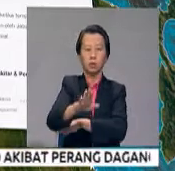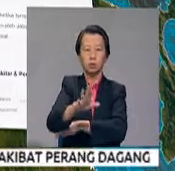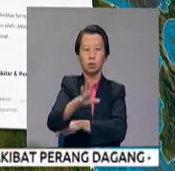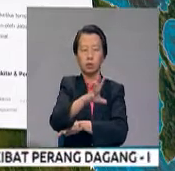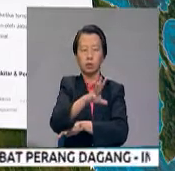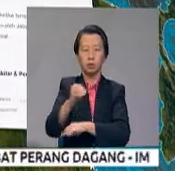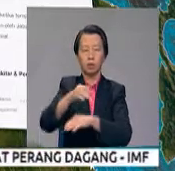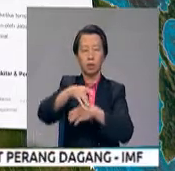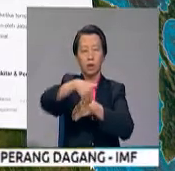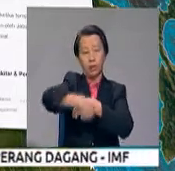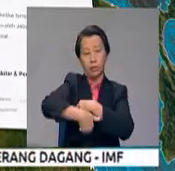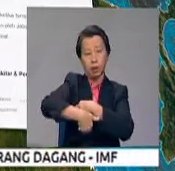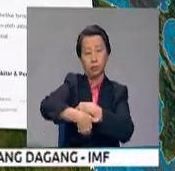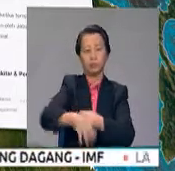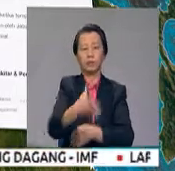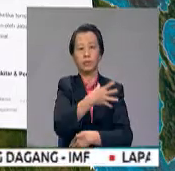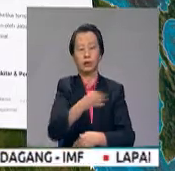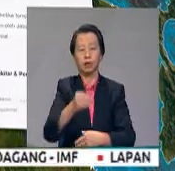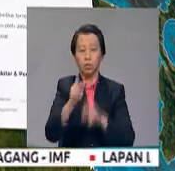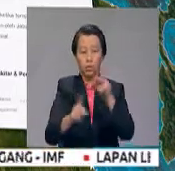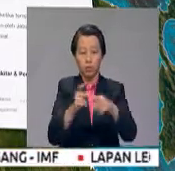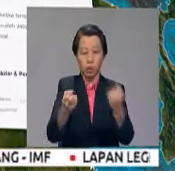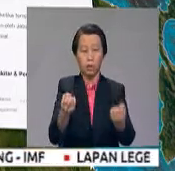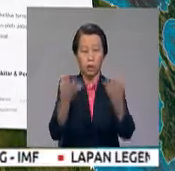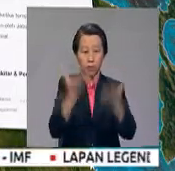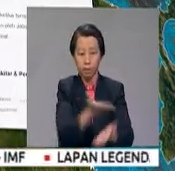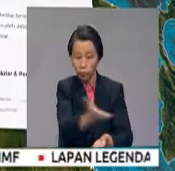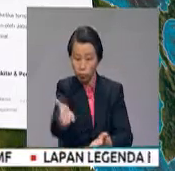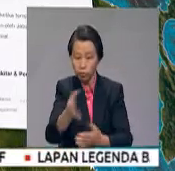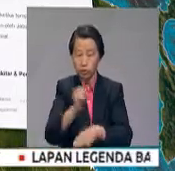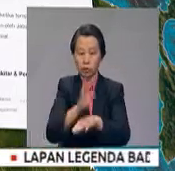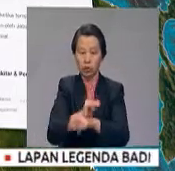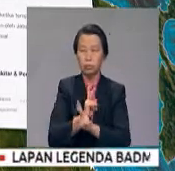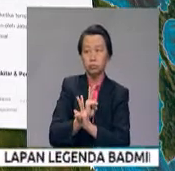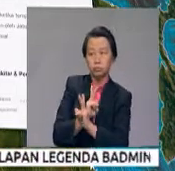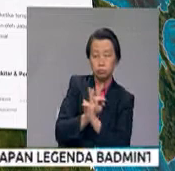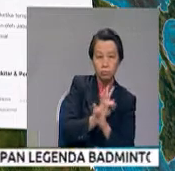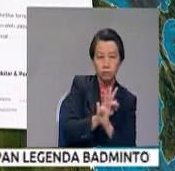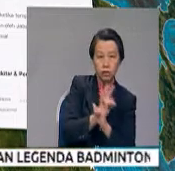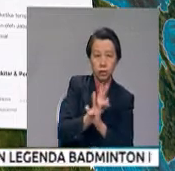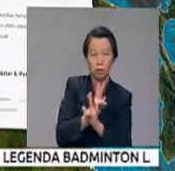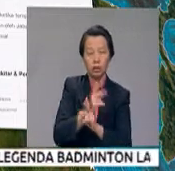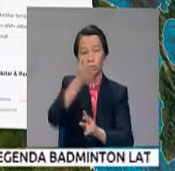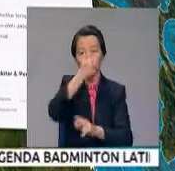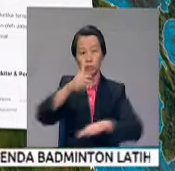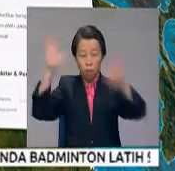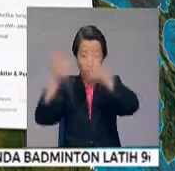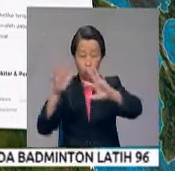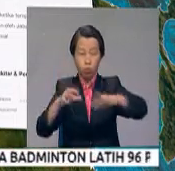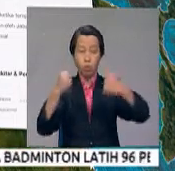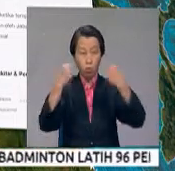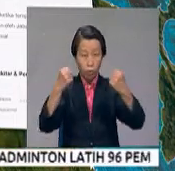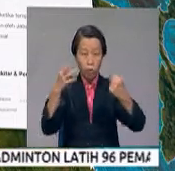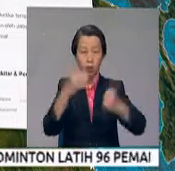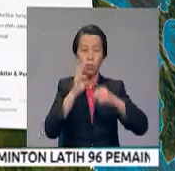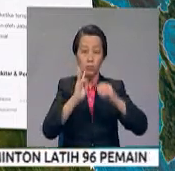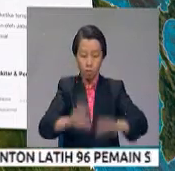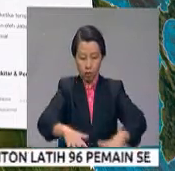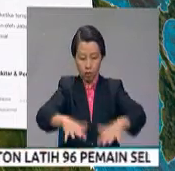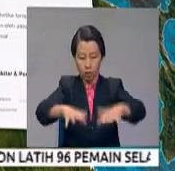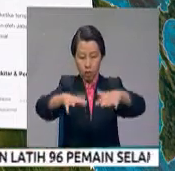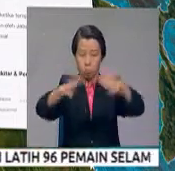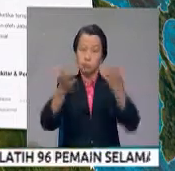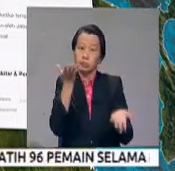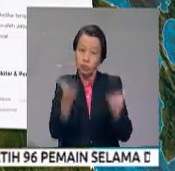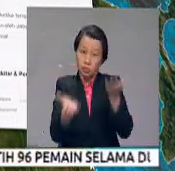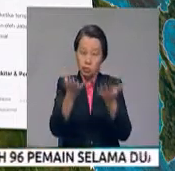juga awal malam. Justeru itu, orang ramai dinasihatkan supaya sentiasa berwaspada susulan angin kencang dan juga banjir kilat yang